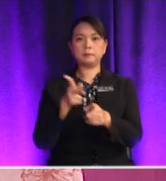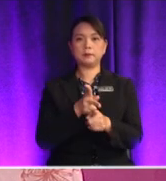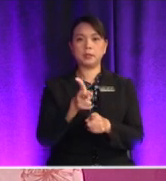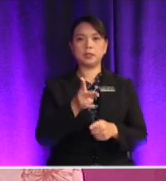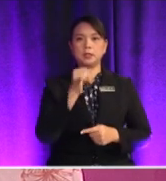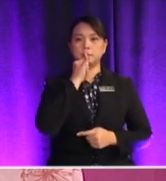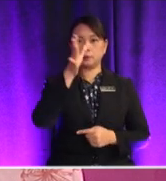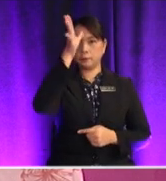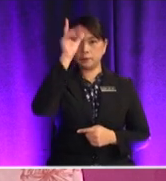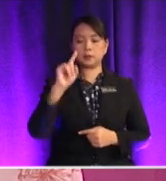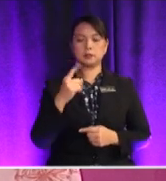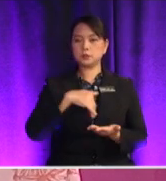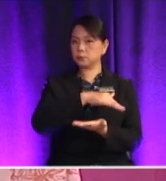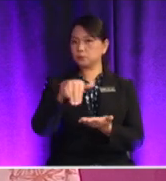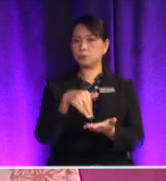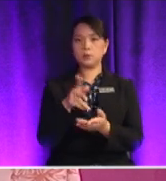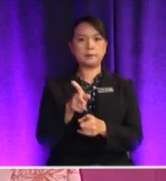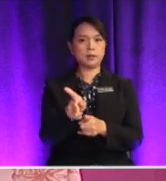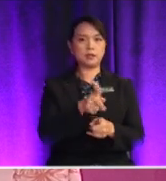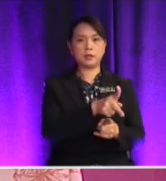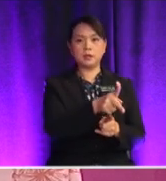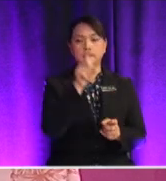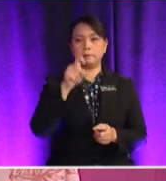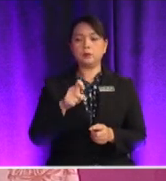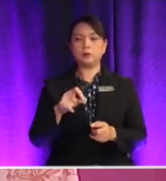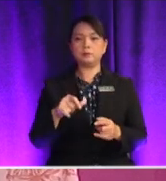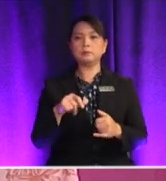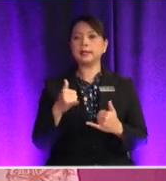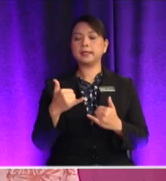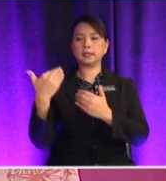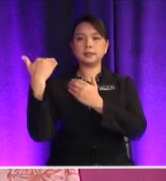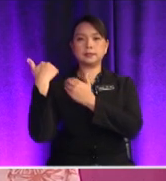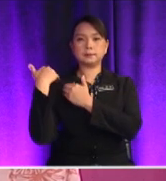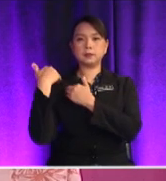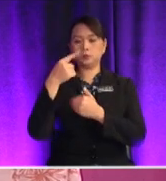peranan. Semua pihak perlu mainkan peranan untuk mengekalkan keunikan rakyat Malaysia.